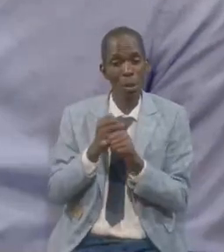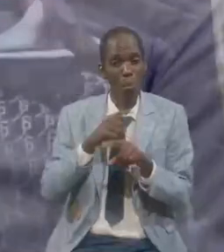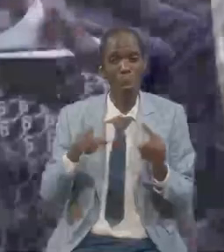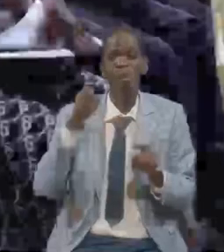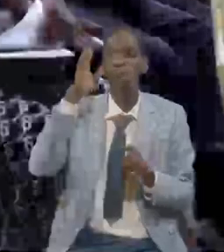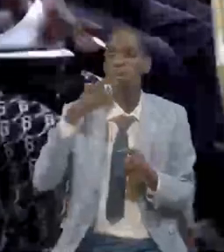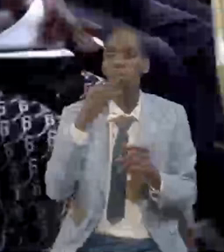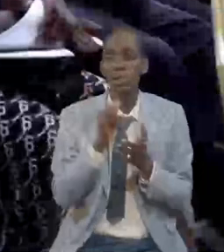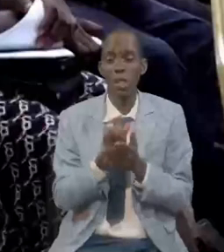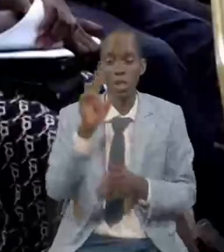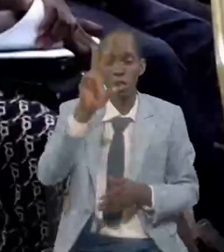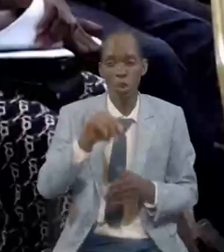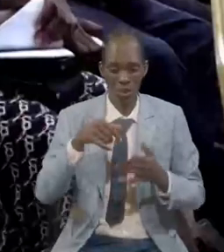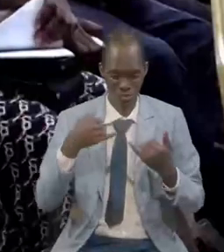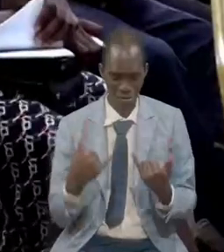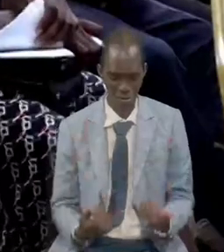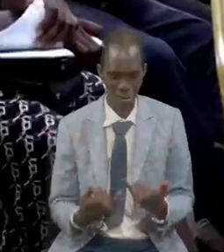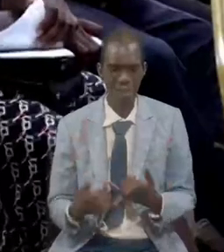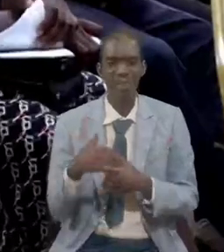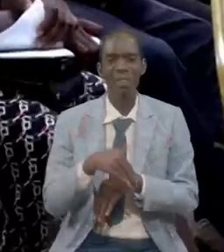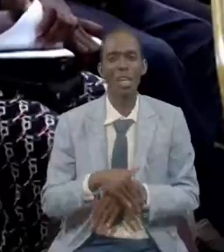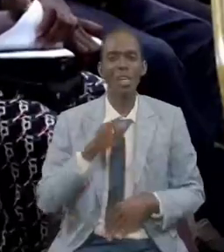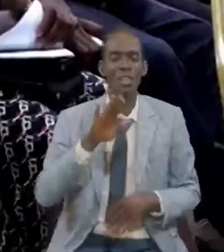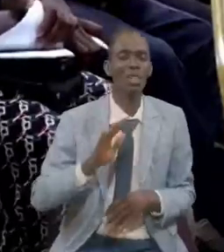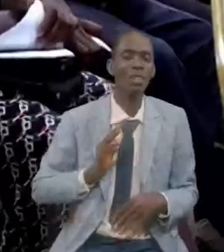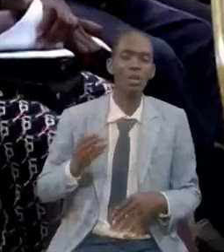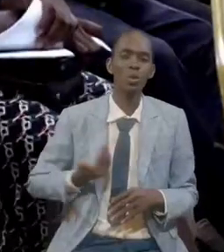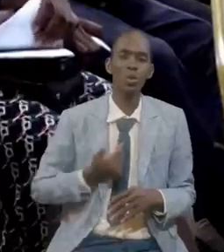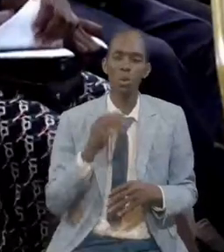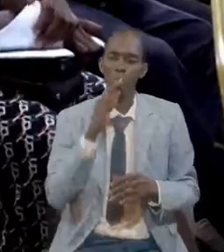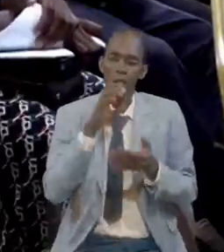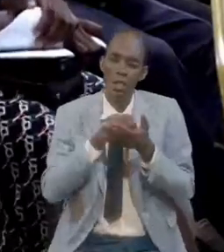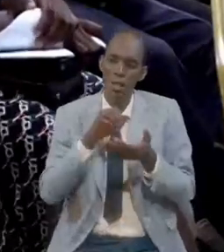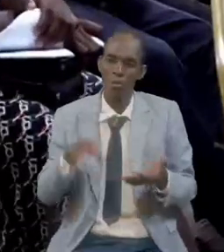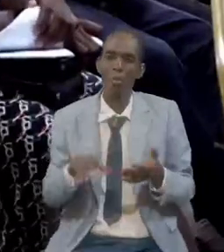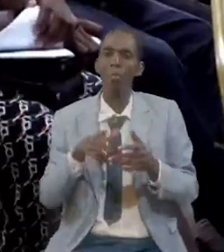redemandée. Et ce que tu as préparé,